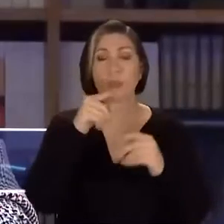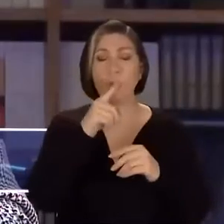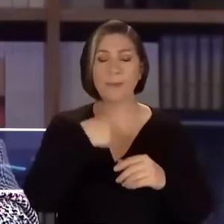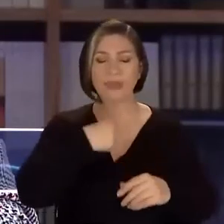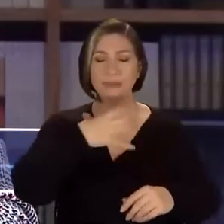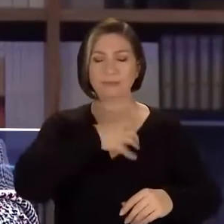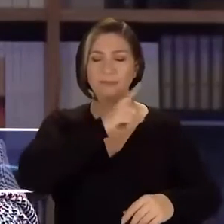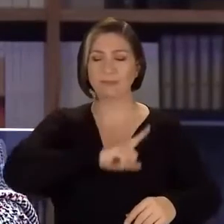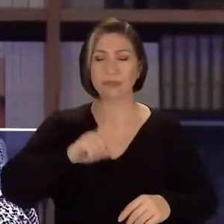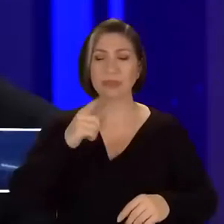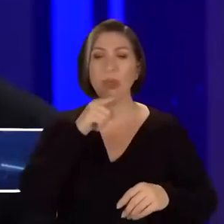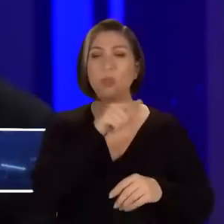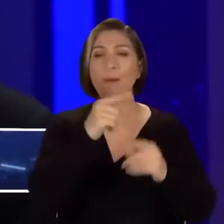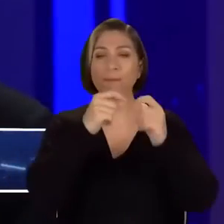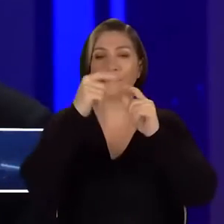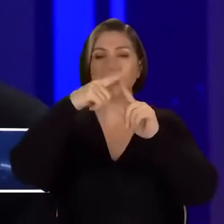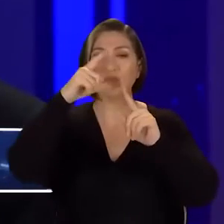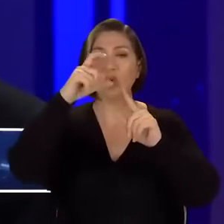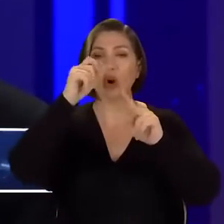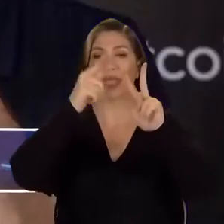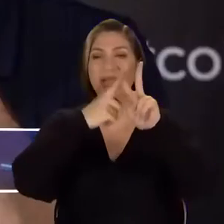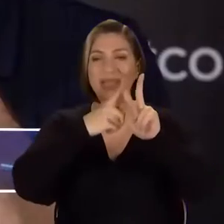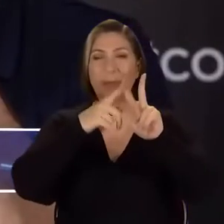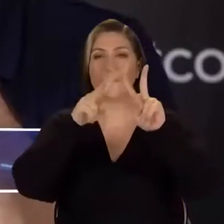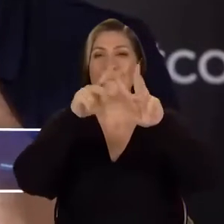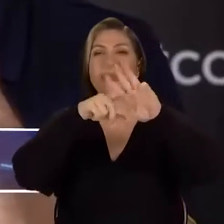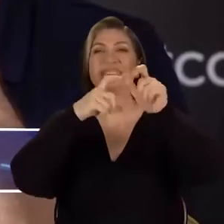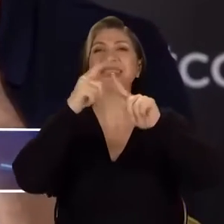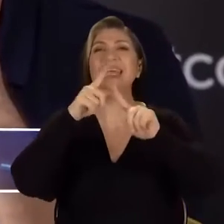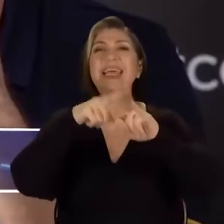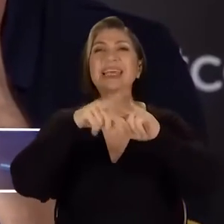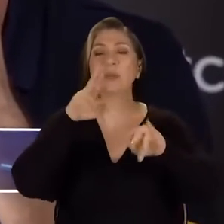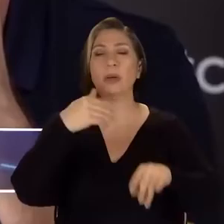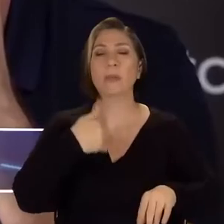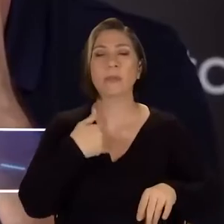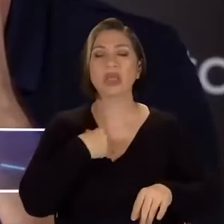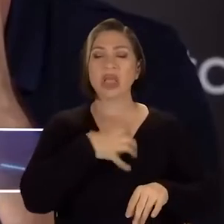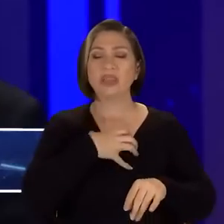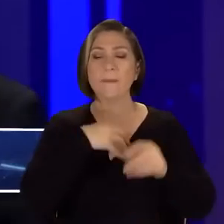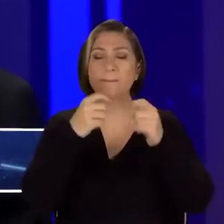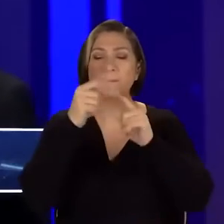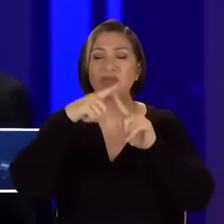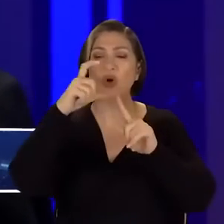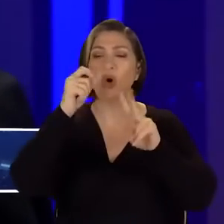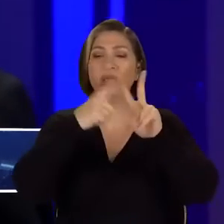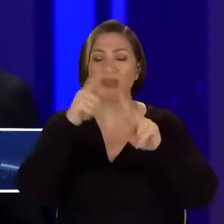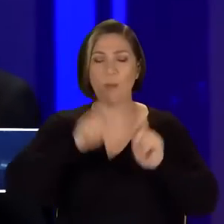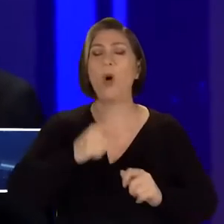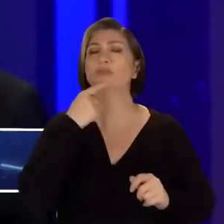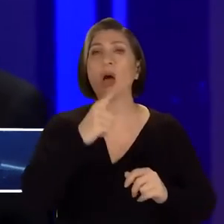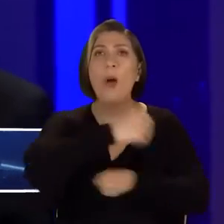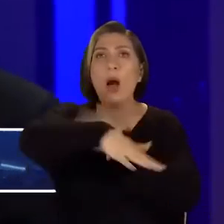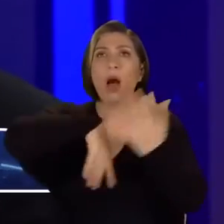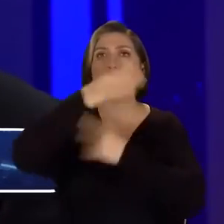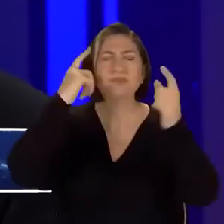role. Yani Bitcoin Mesih'i falan dedikleri Roger Ver diye bir adam vardı. En sonunda adam ben kendi Bitcoin'imi yapıyorum dedi. Ortalığı karıştırdı falan